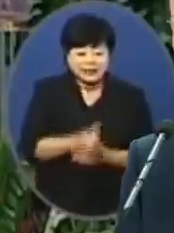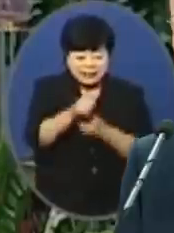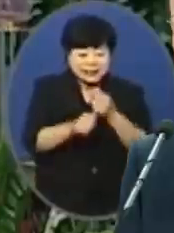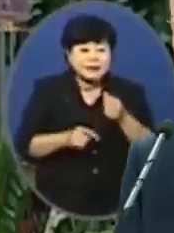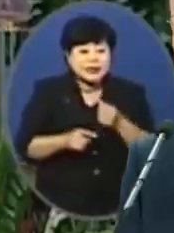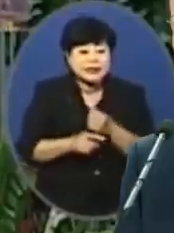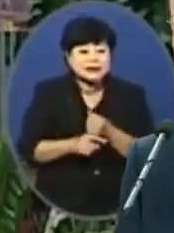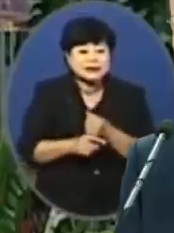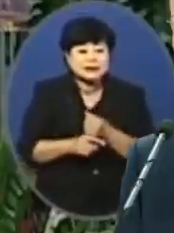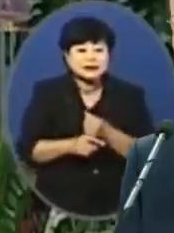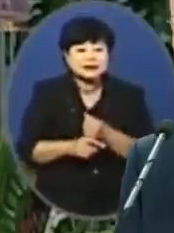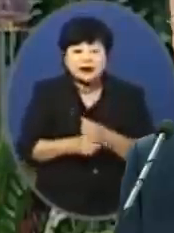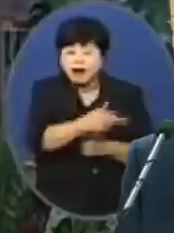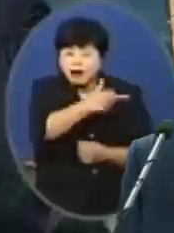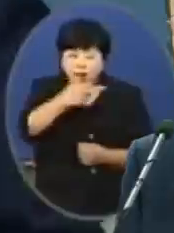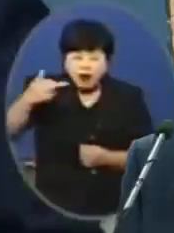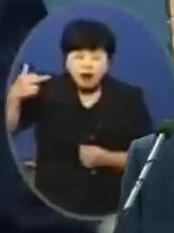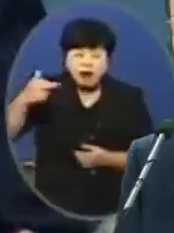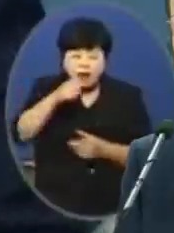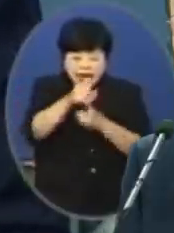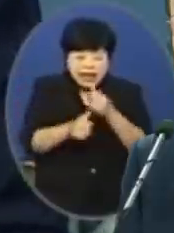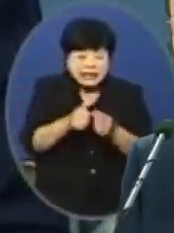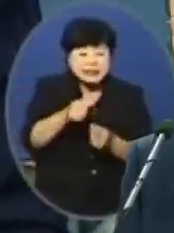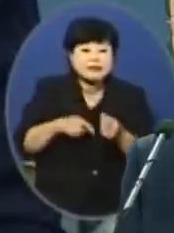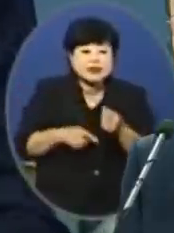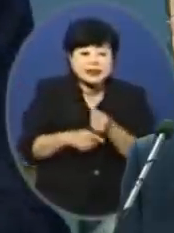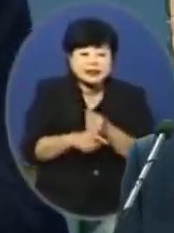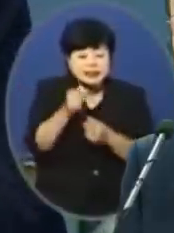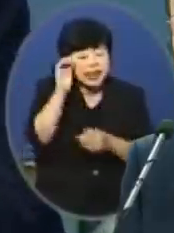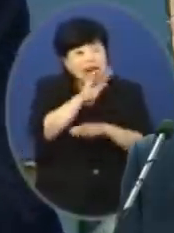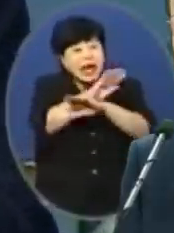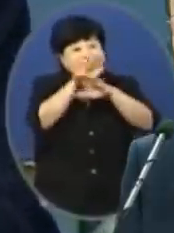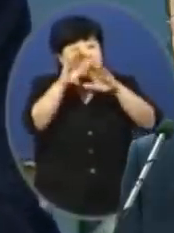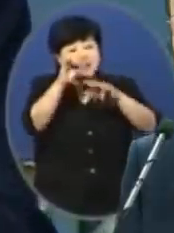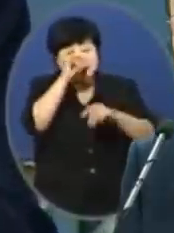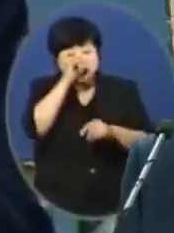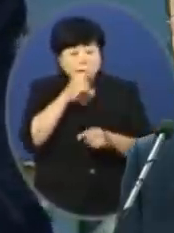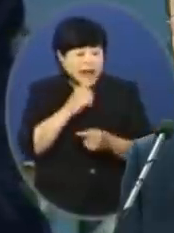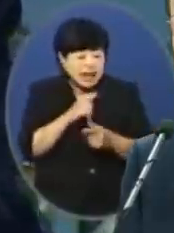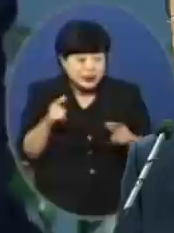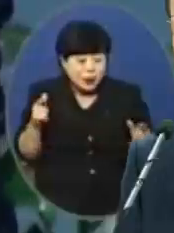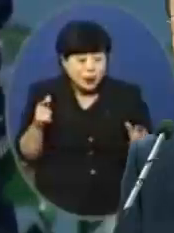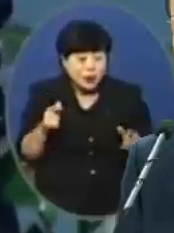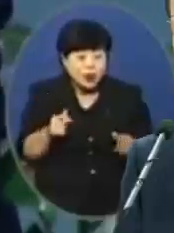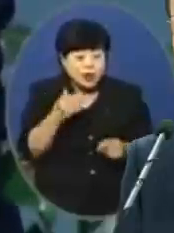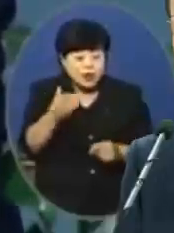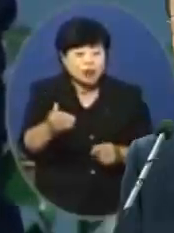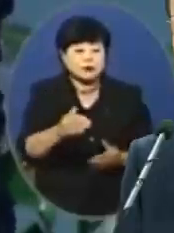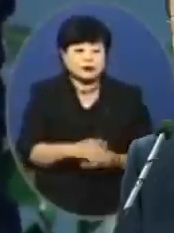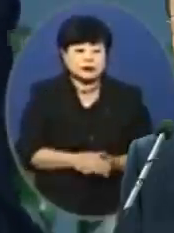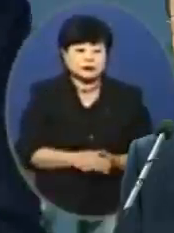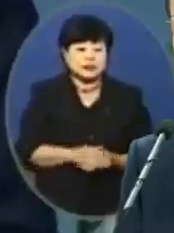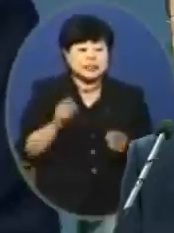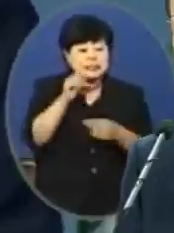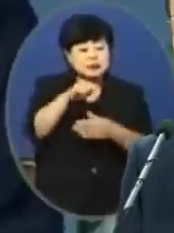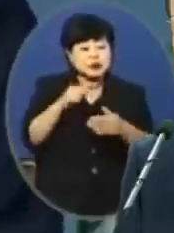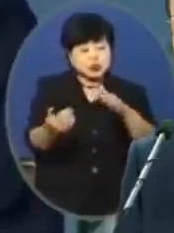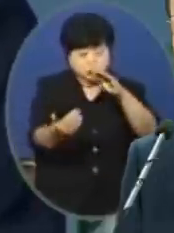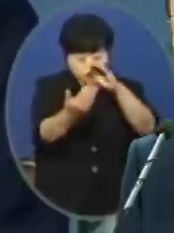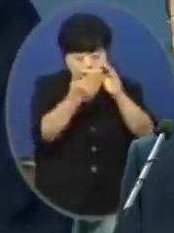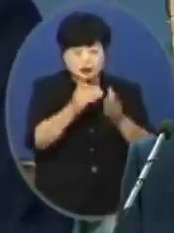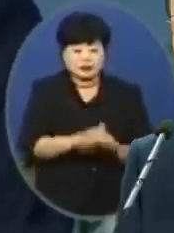하나님의 뜻이 얼마나 큽니까? 그 하나님의 뜻이 하늘에만 머물러 있는 것이 아니라 여러분 생활에